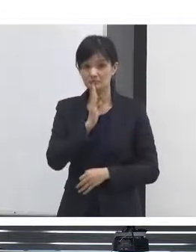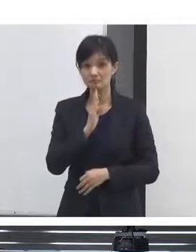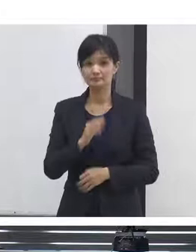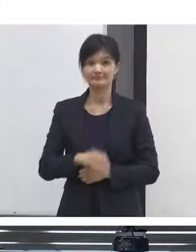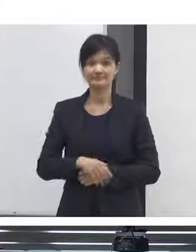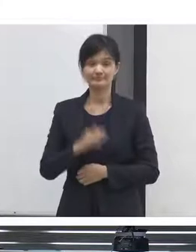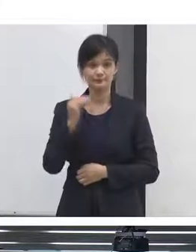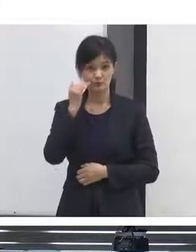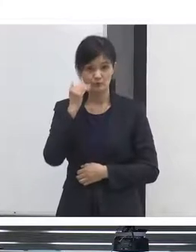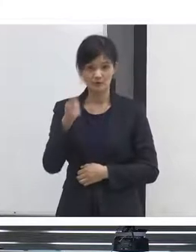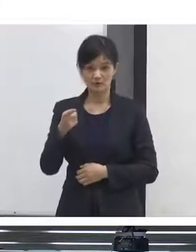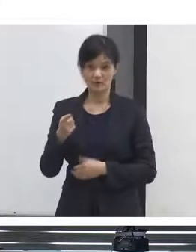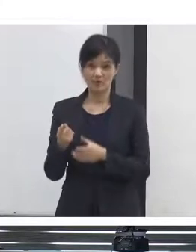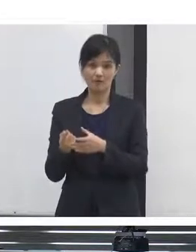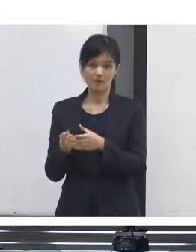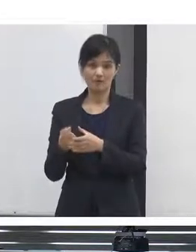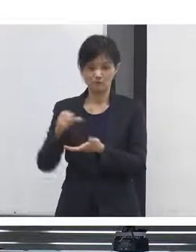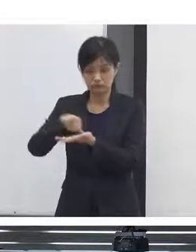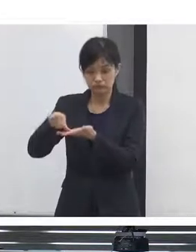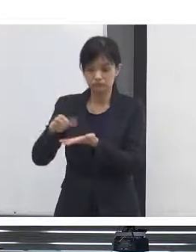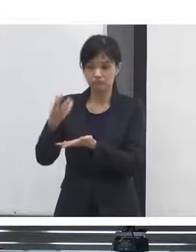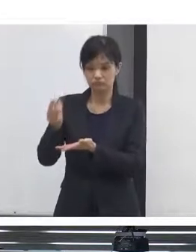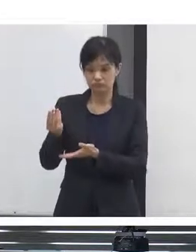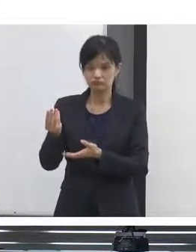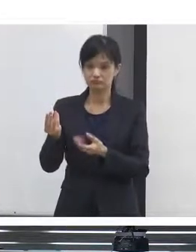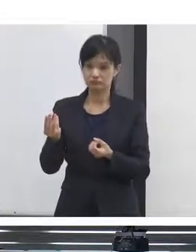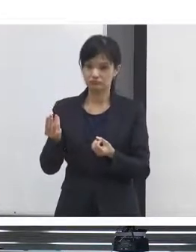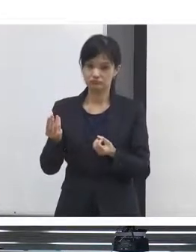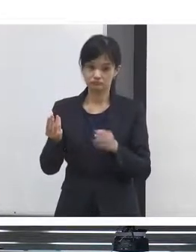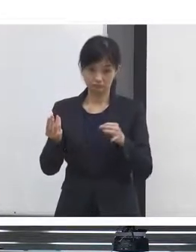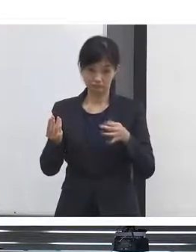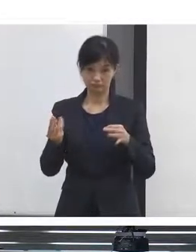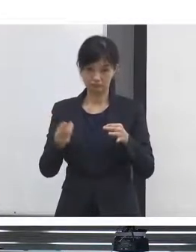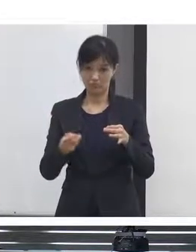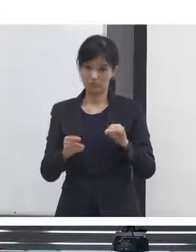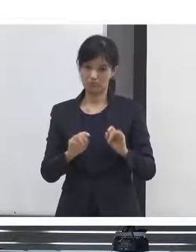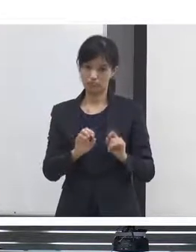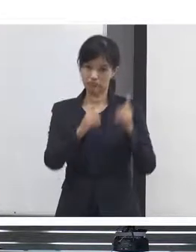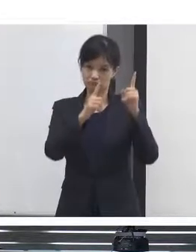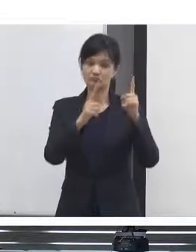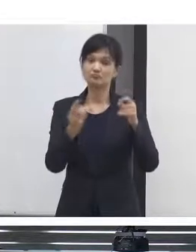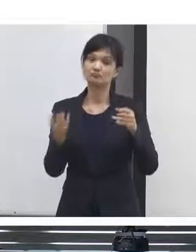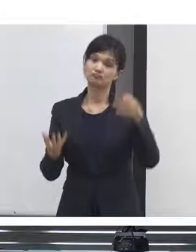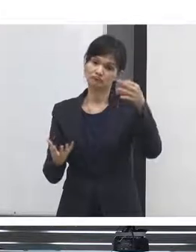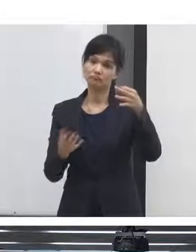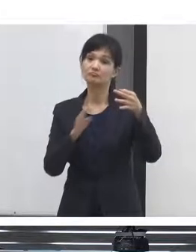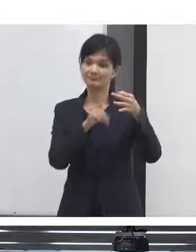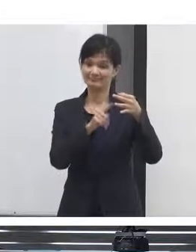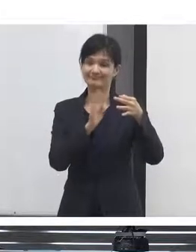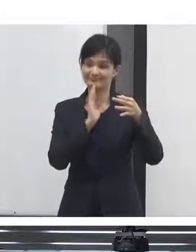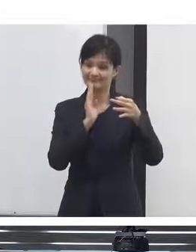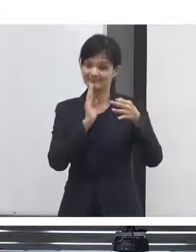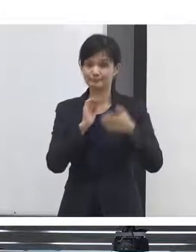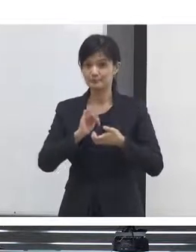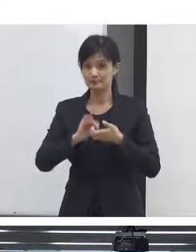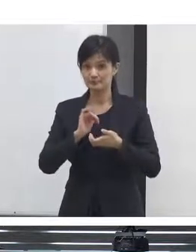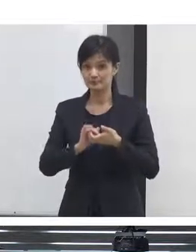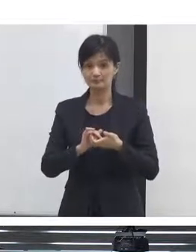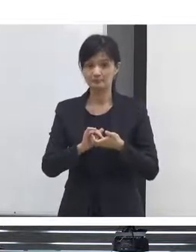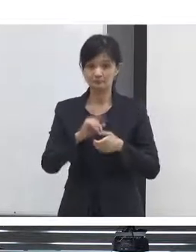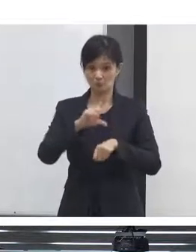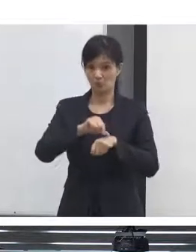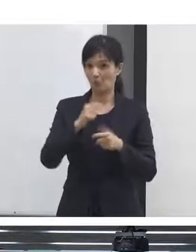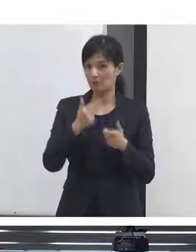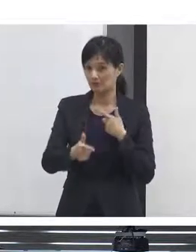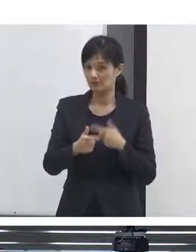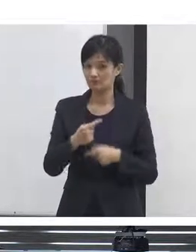如果产量很低，然后价格高的时候，有可能就不是当季的食物。那就可以依照这样的关系呢，来建议使用者说，你要选择